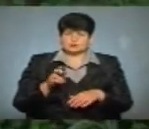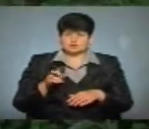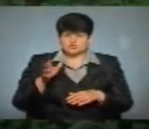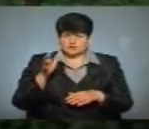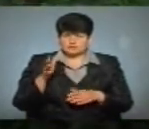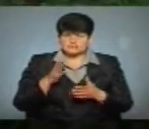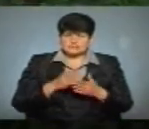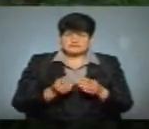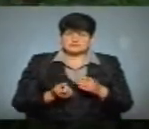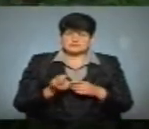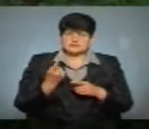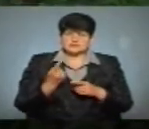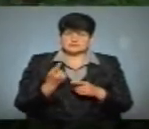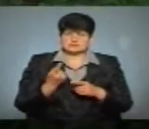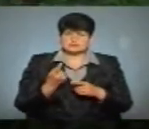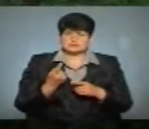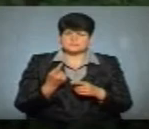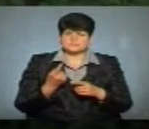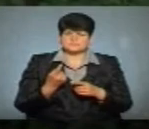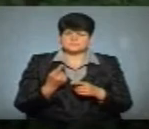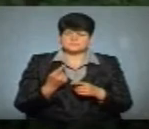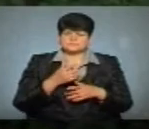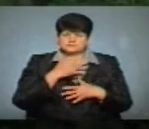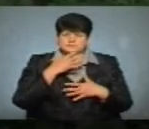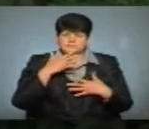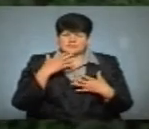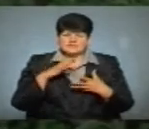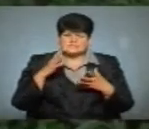спалах популяції. Це загальноекологічна